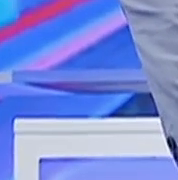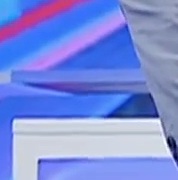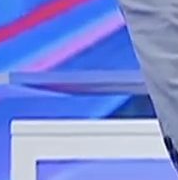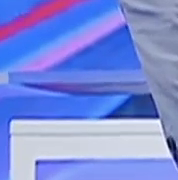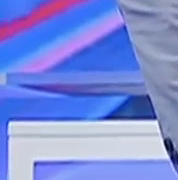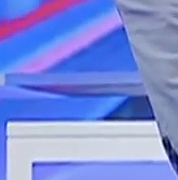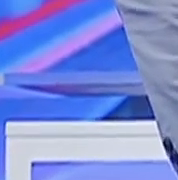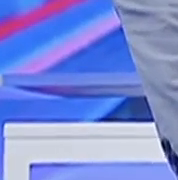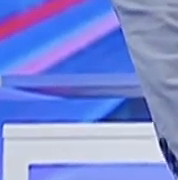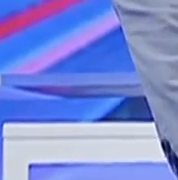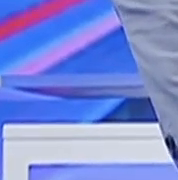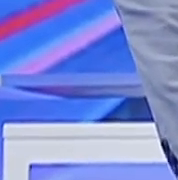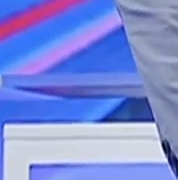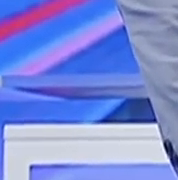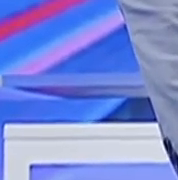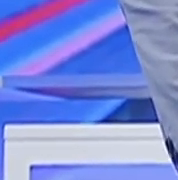الجناح